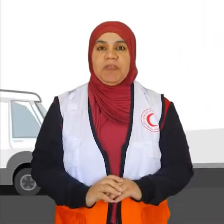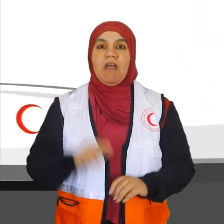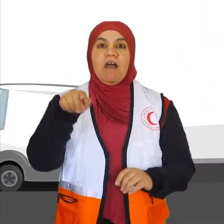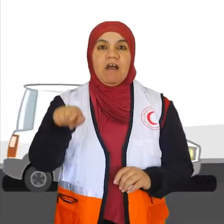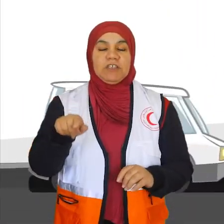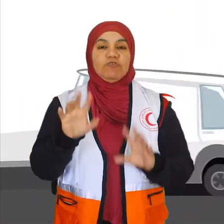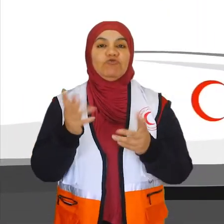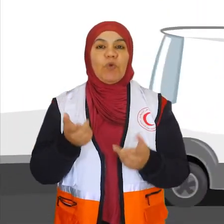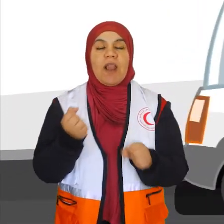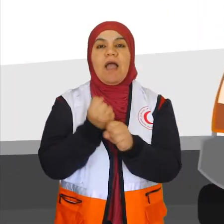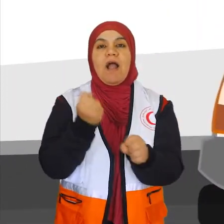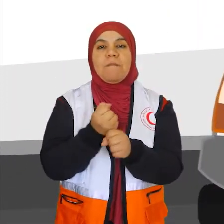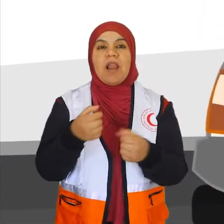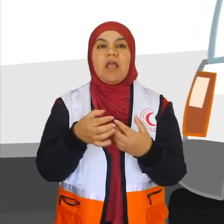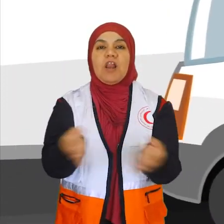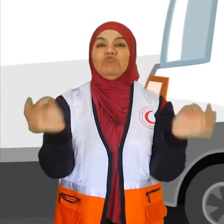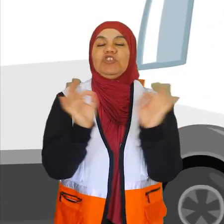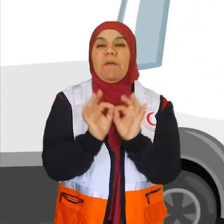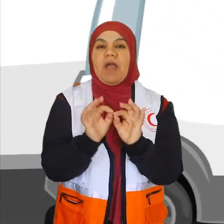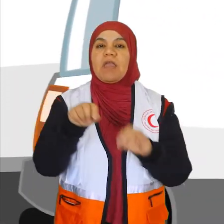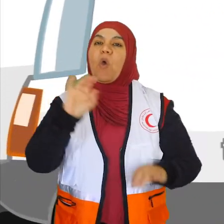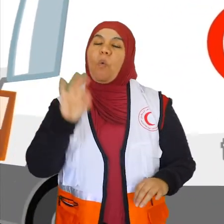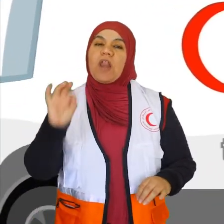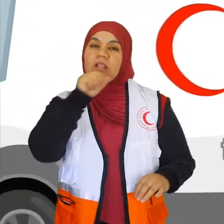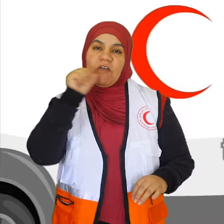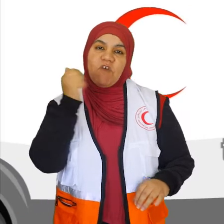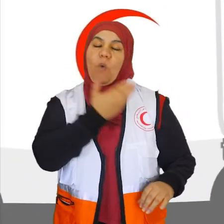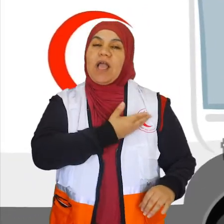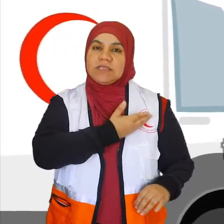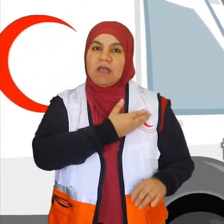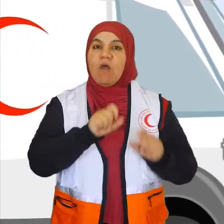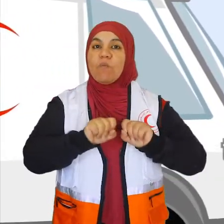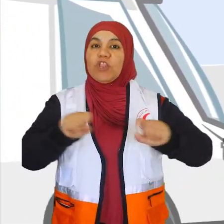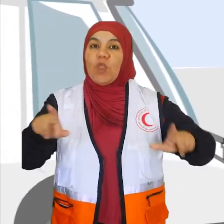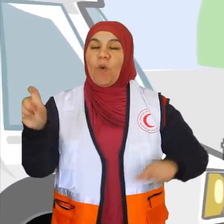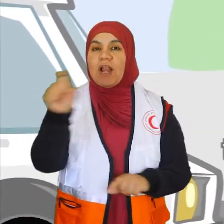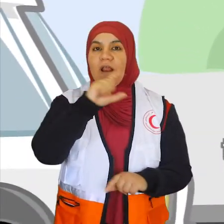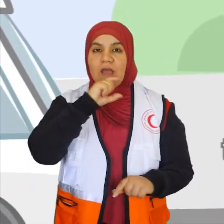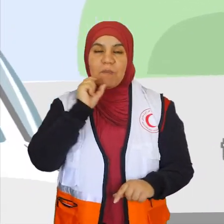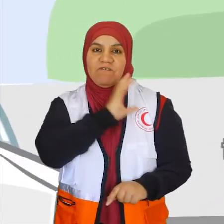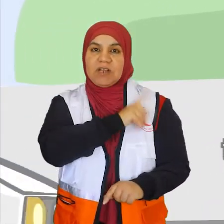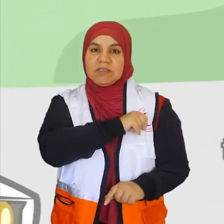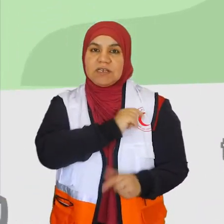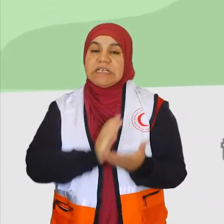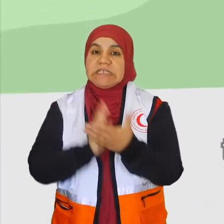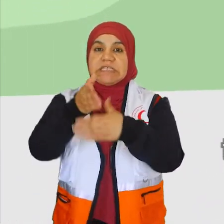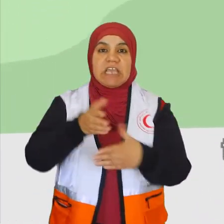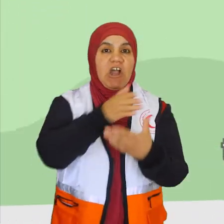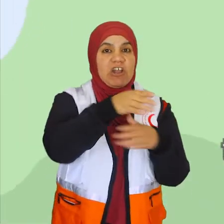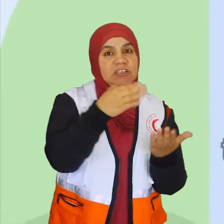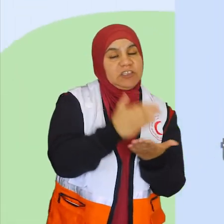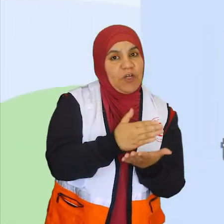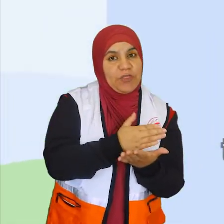إطار عملهم المجتمعي في الضفة الغربية وقطاع غزة، يقوم متطوعو الهلال الأحمر بتنظيم زيارات